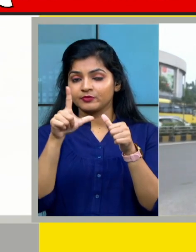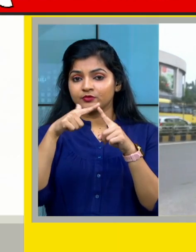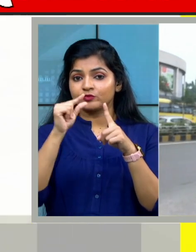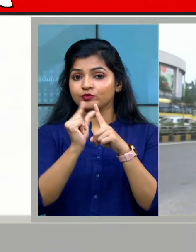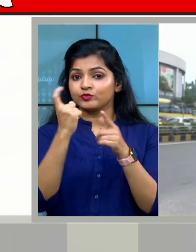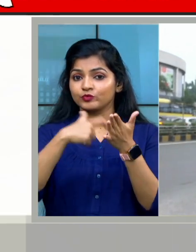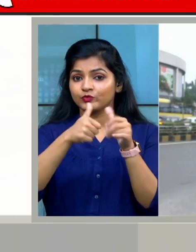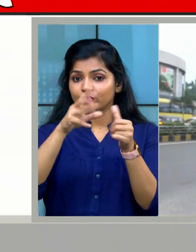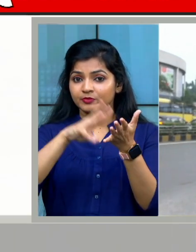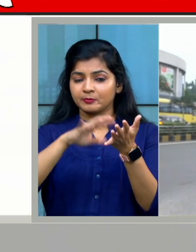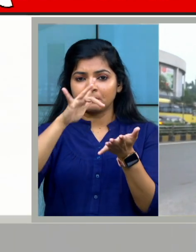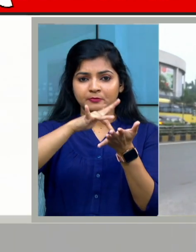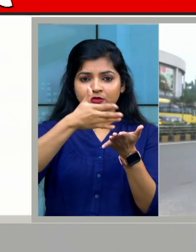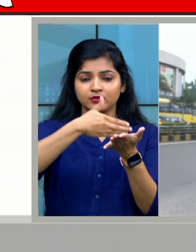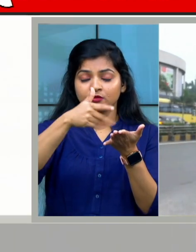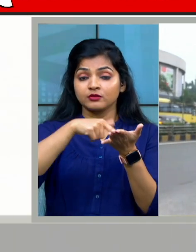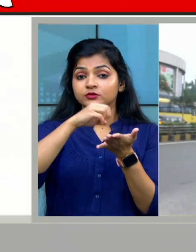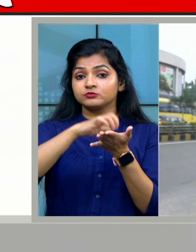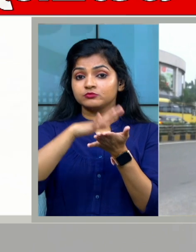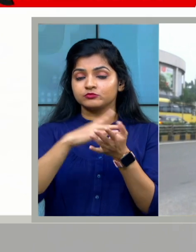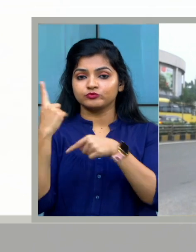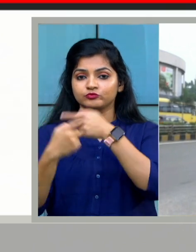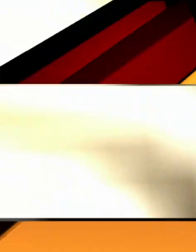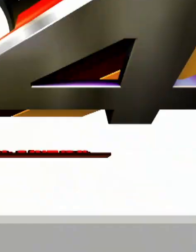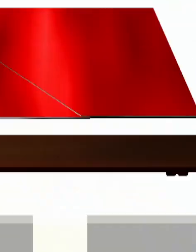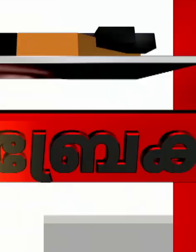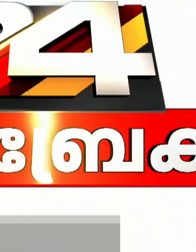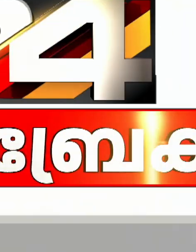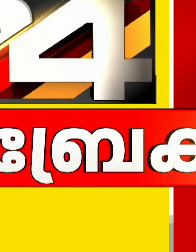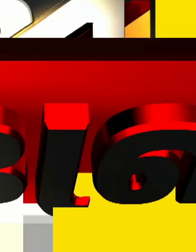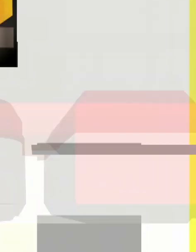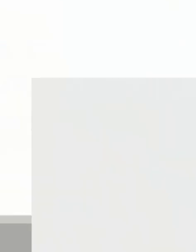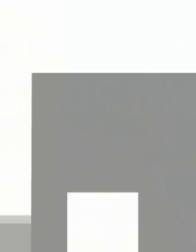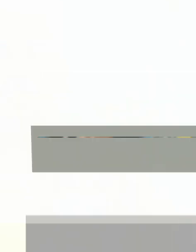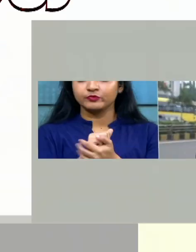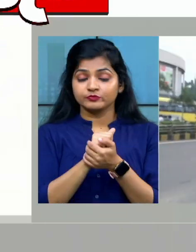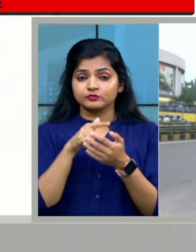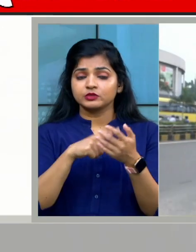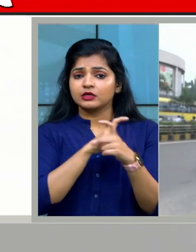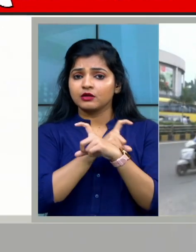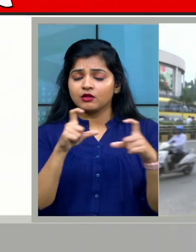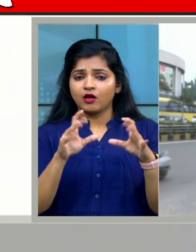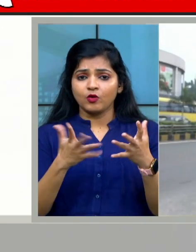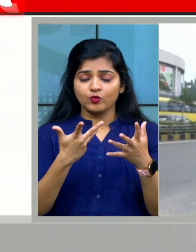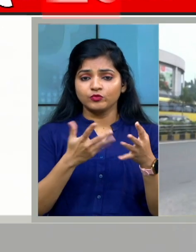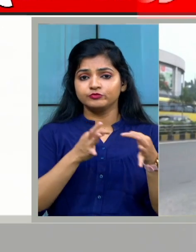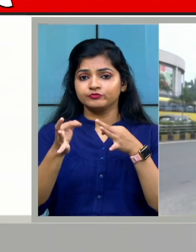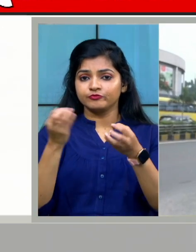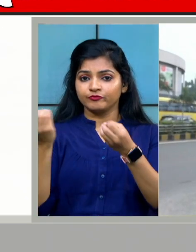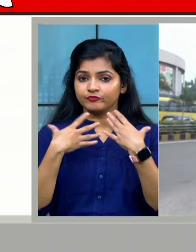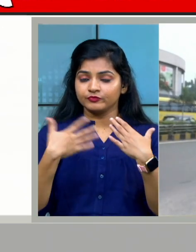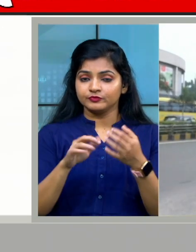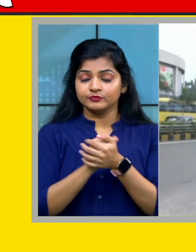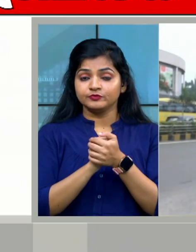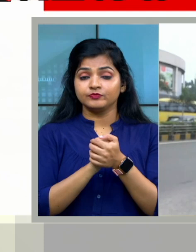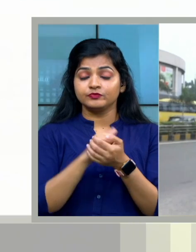കൂടി, സുപ്രധാനമായ വിവരമാണ്. അതുകൂടി ഈ നിമിഷം നമുക്ക് ലഭിക്കുന്നുണ്ട്. അപ്പോൾ അത്തരത്തിൽ കാര്യങ്ങൾക്കൊരു ക്ലാരിറ്റി വന്നിരിക്കുന്നു. ഒപ്പം തന്നെ വിൻഡ് ഷിയർ പ്രതിഭാസമുണ്ട്.